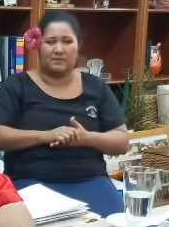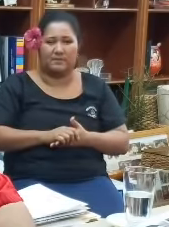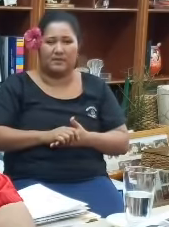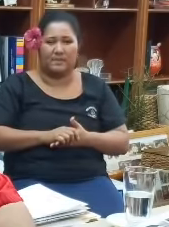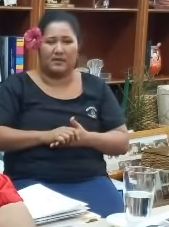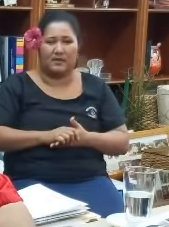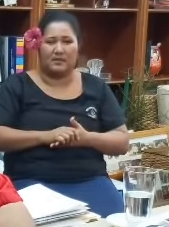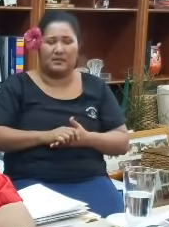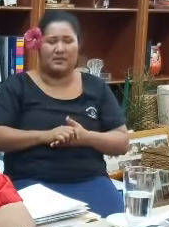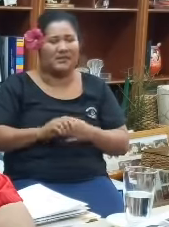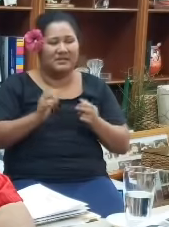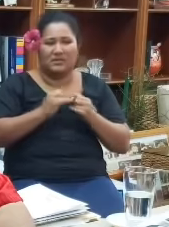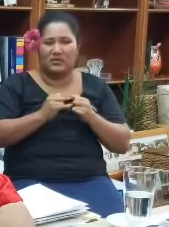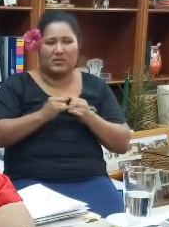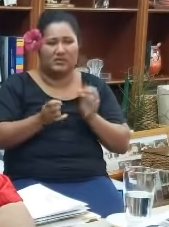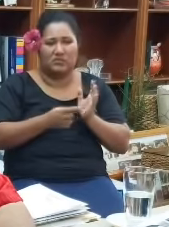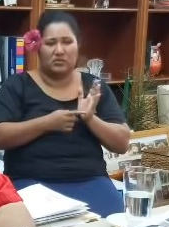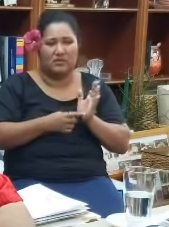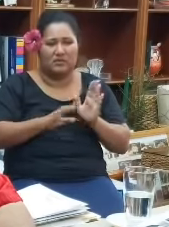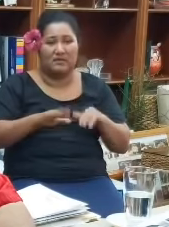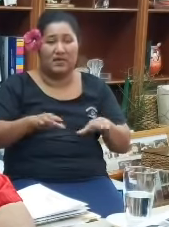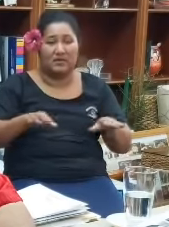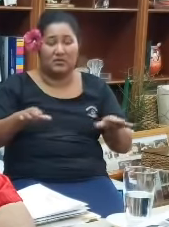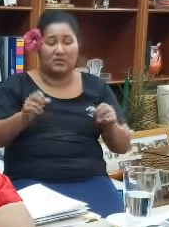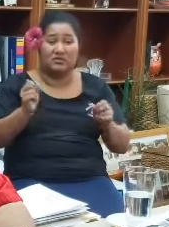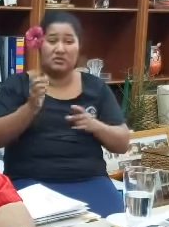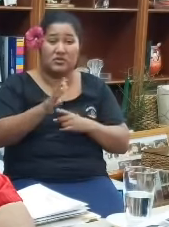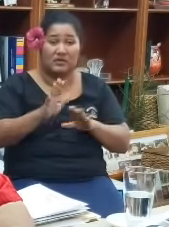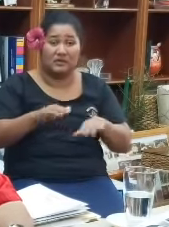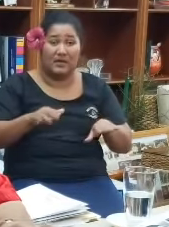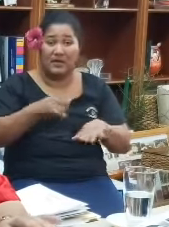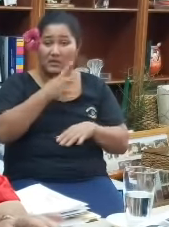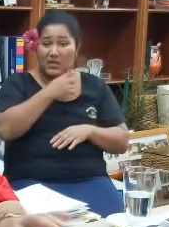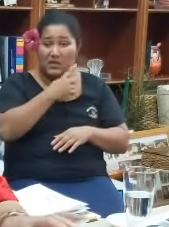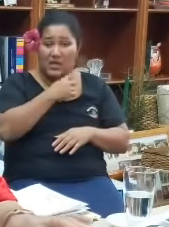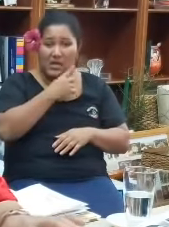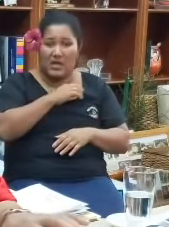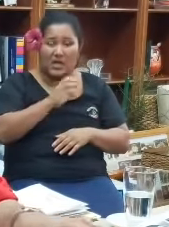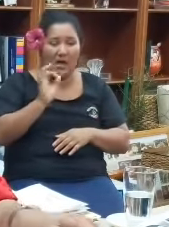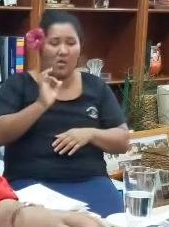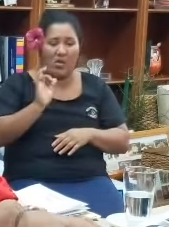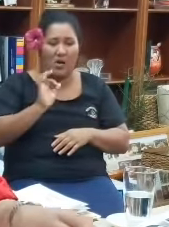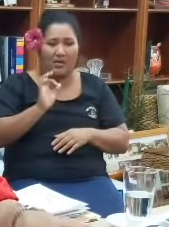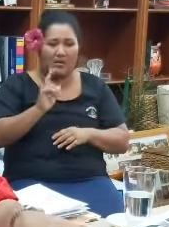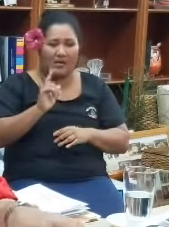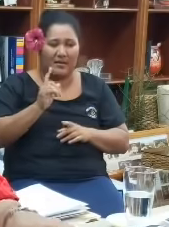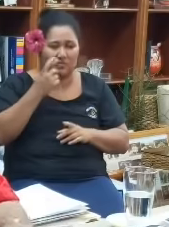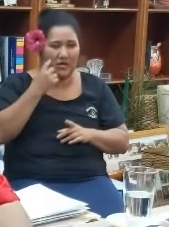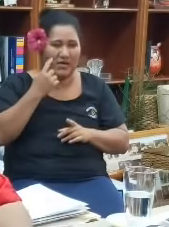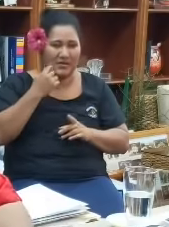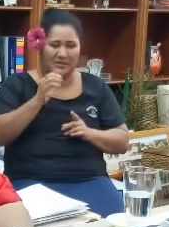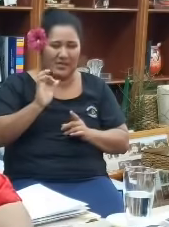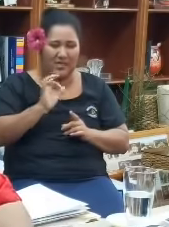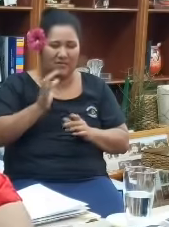ase mem kwa kawo ke le fana teine wange alo ese mo